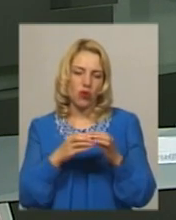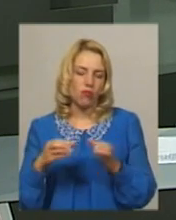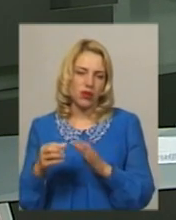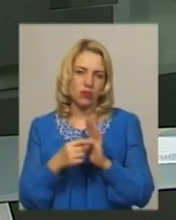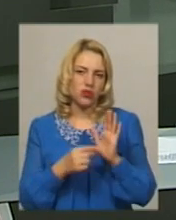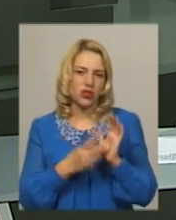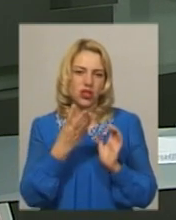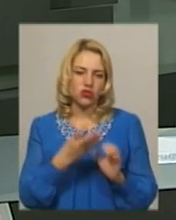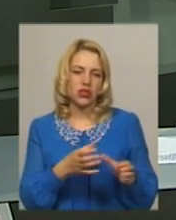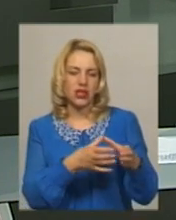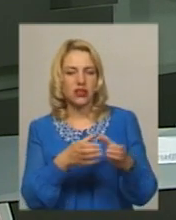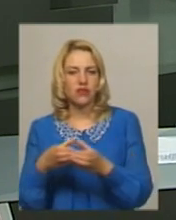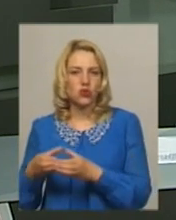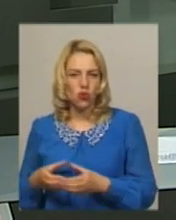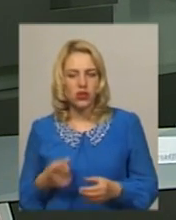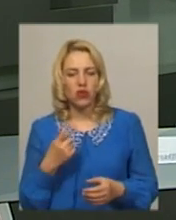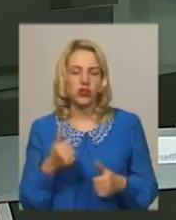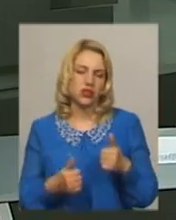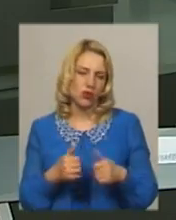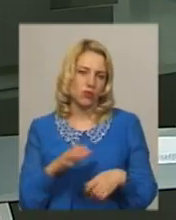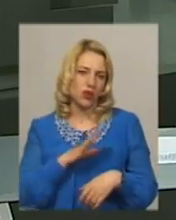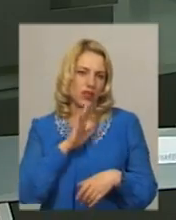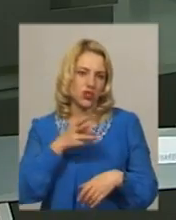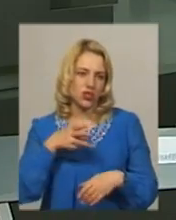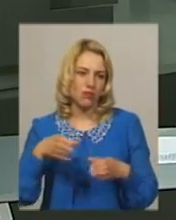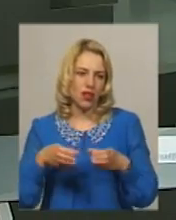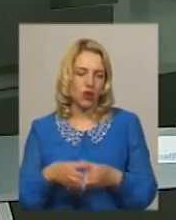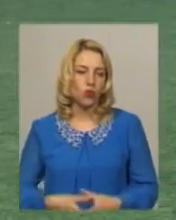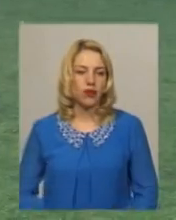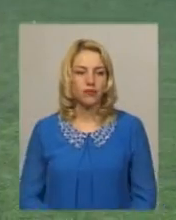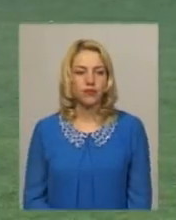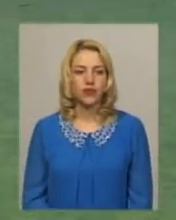4 дивізіони. На одній з ігор побувала наша знімальна група.